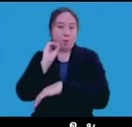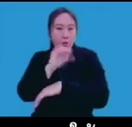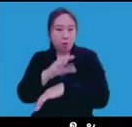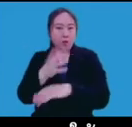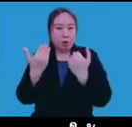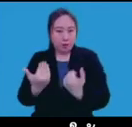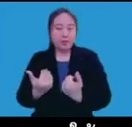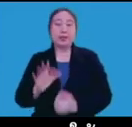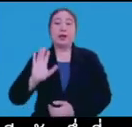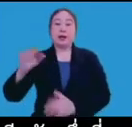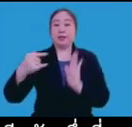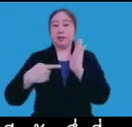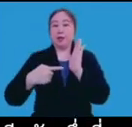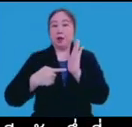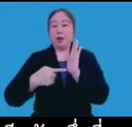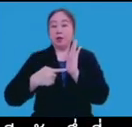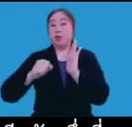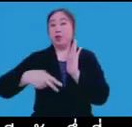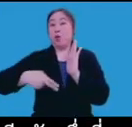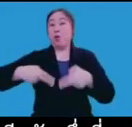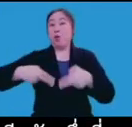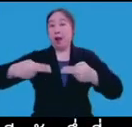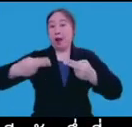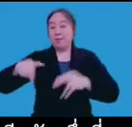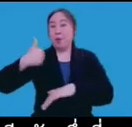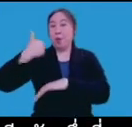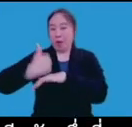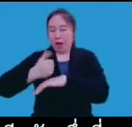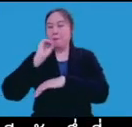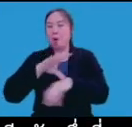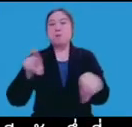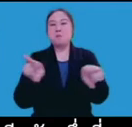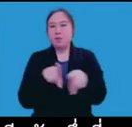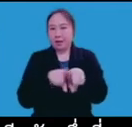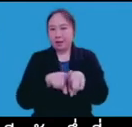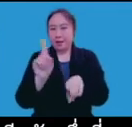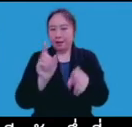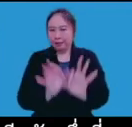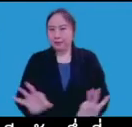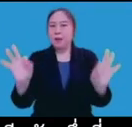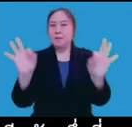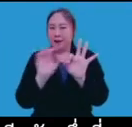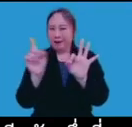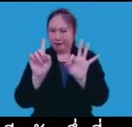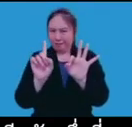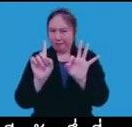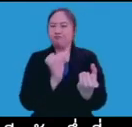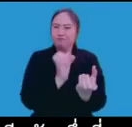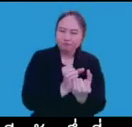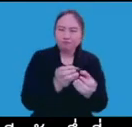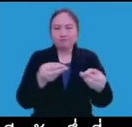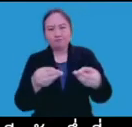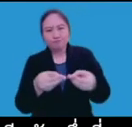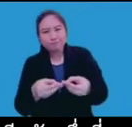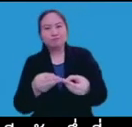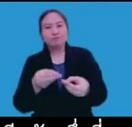ะในสิ่งที่ท่านผู้ว่าราชการจังหวัดสมุทรสงครามได้ เน้นเหมือนกันนะฮะว่าสิ่งสำคัญก็คงไอ้เรื่องหกผีอบายมุขนะฮะ